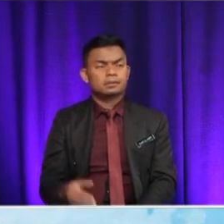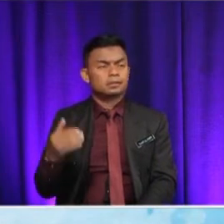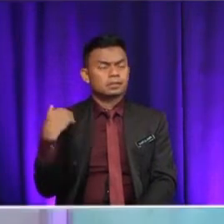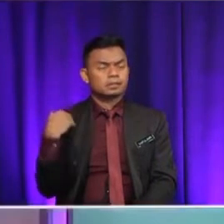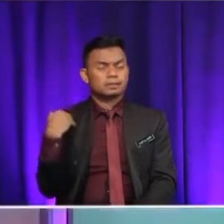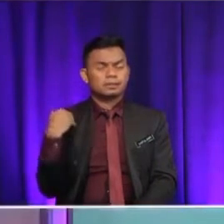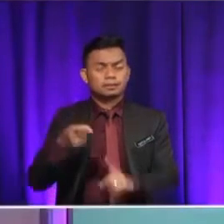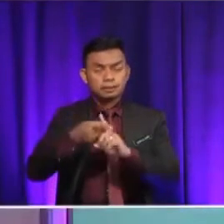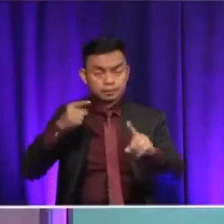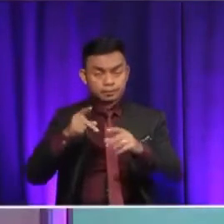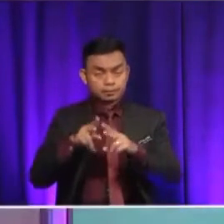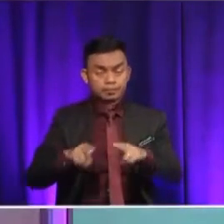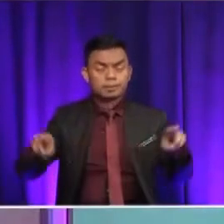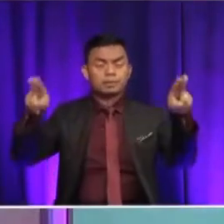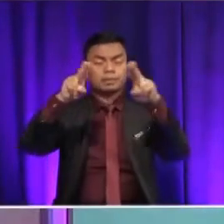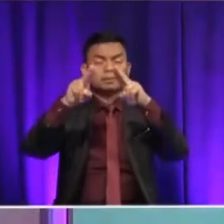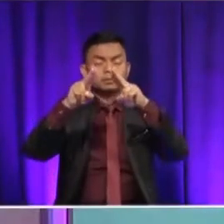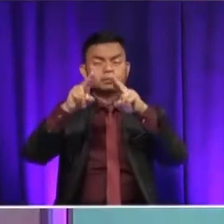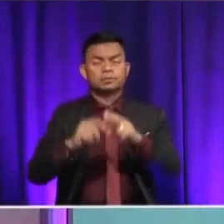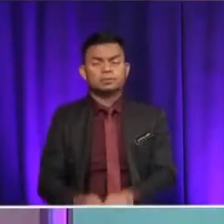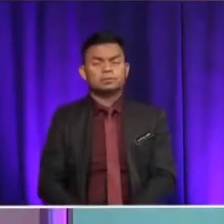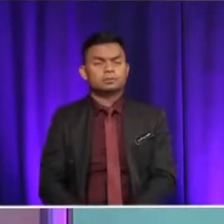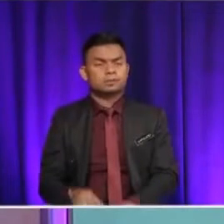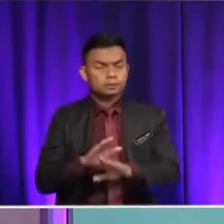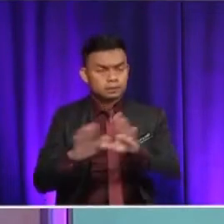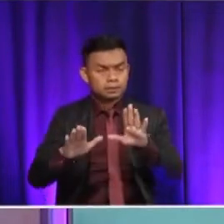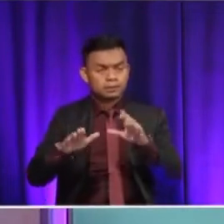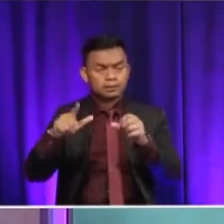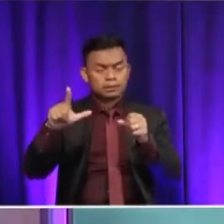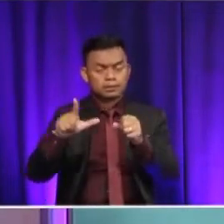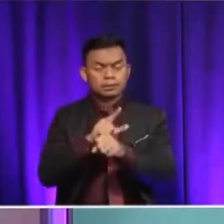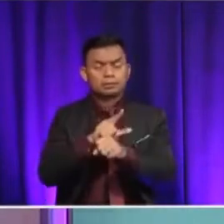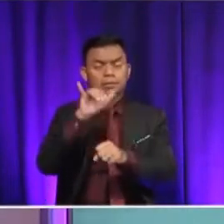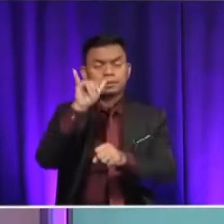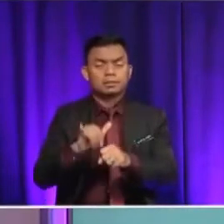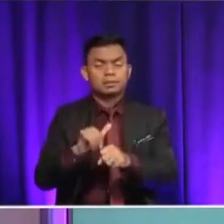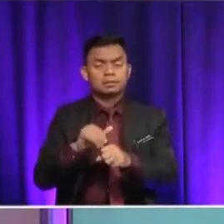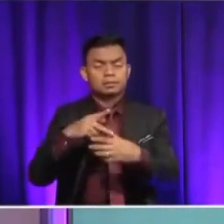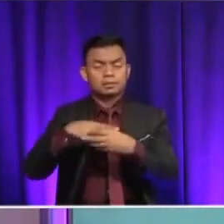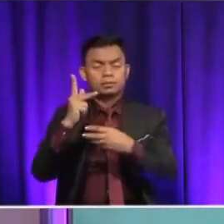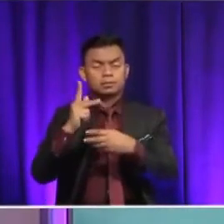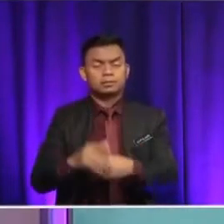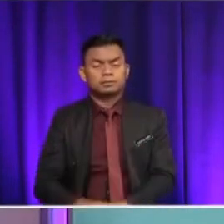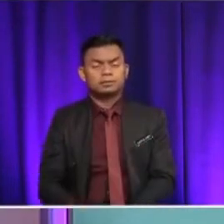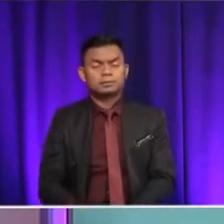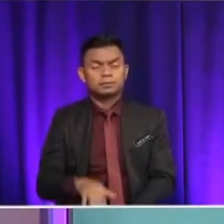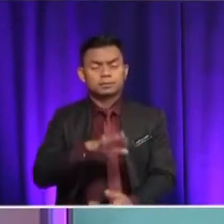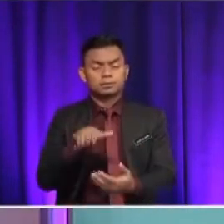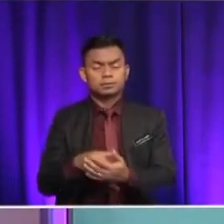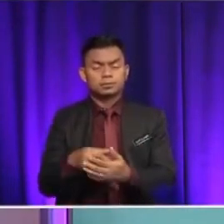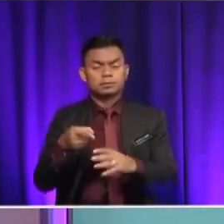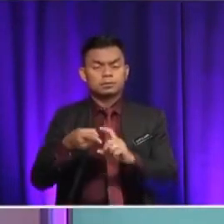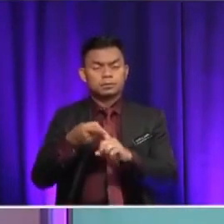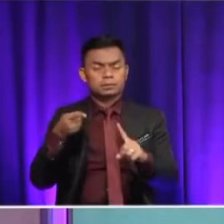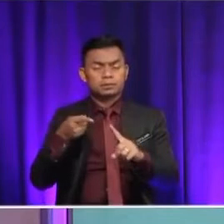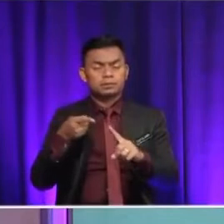daripada paip utama hingga ke tangki, tapi tak ada lekapan kat situ. Tak ada lekapan yang keluar. Lekapan semua keluar daripada paip agihan. Okey.